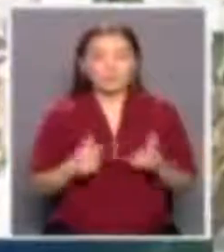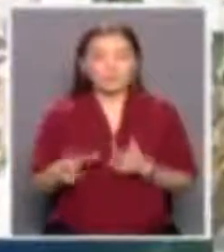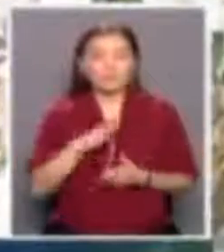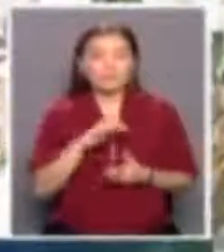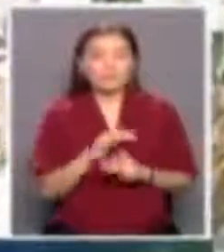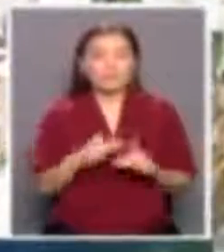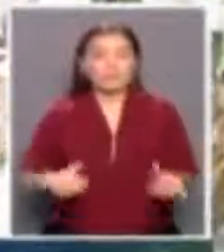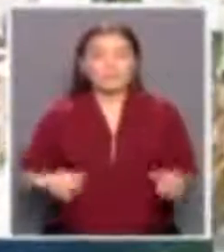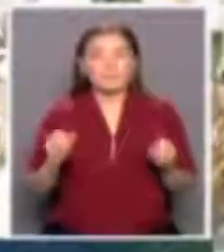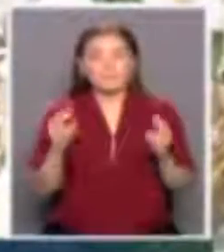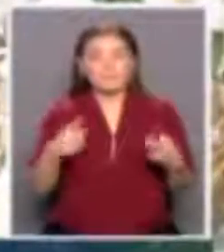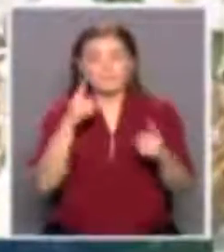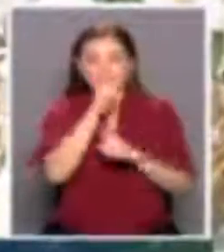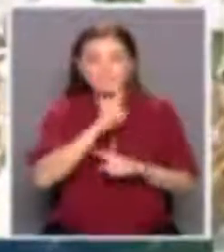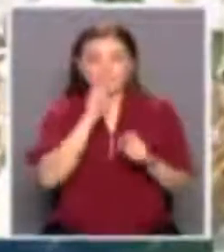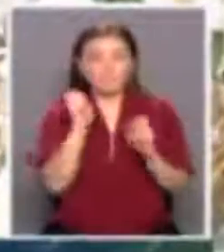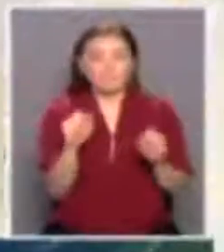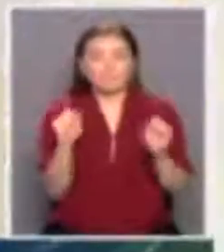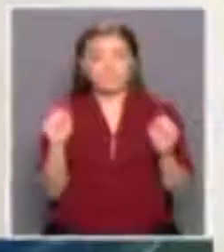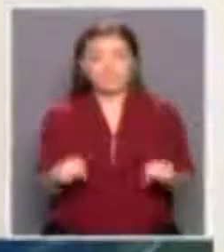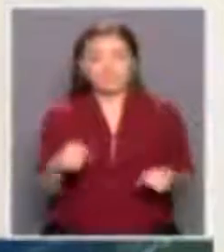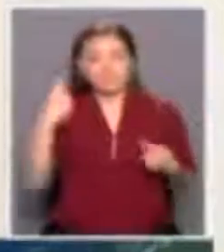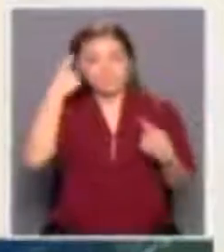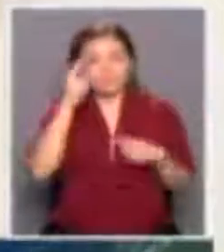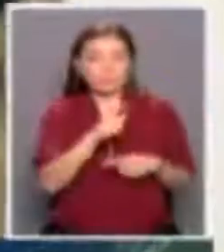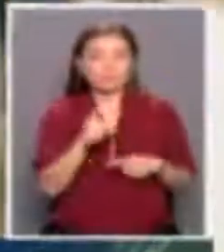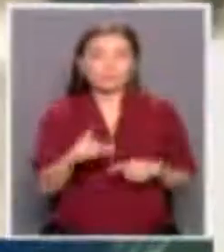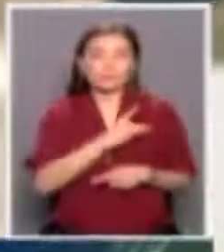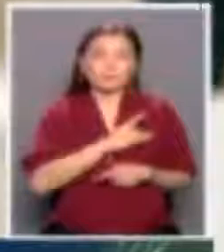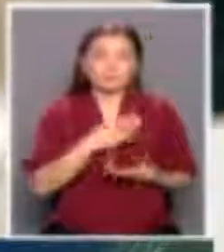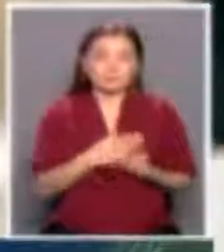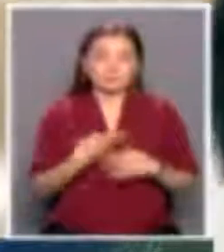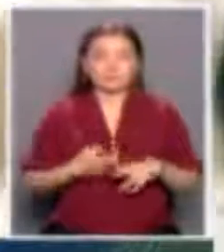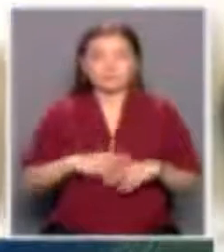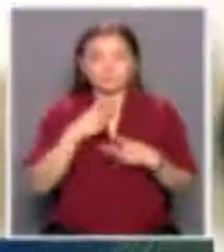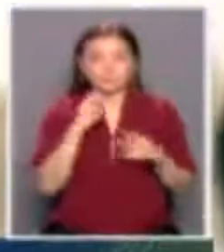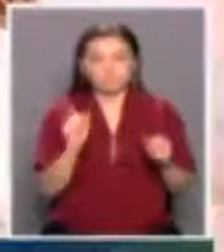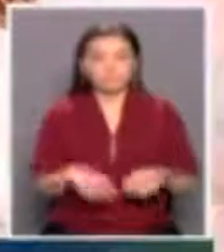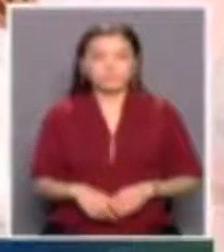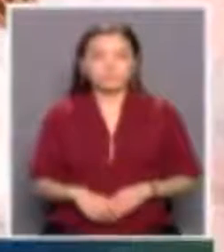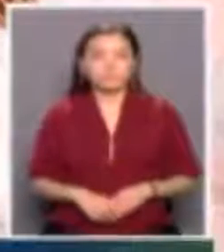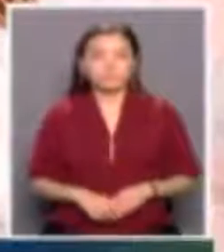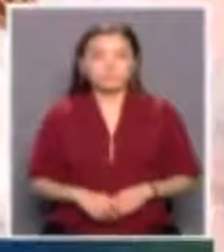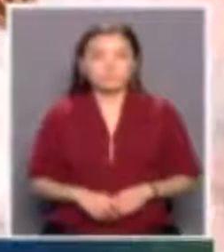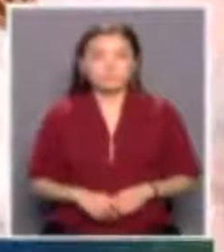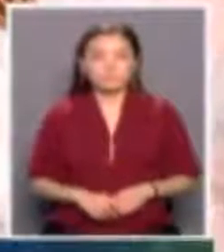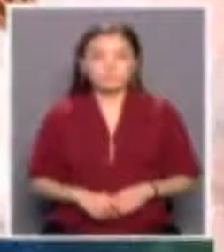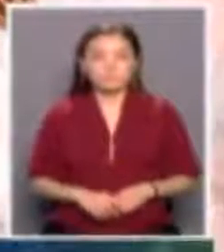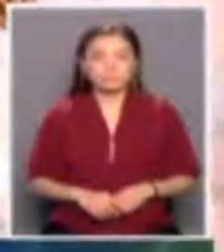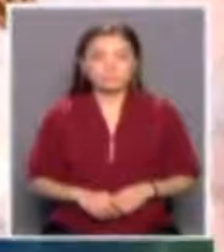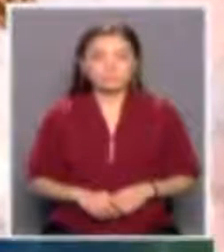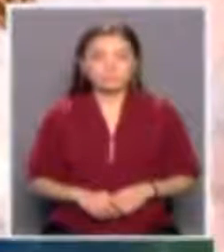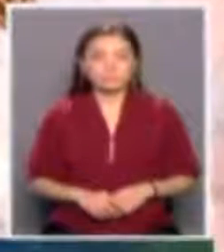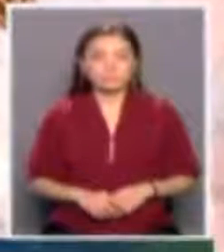Ал балақайларға қандай ерекше сый берсем болады деген сауал толғандырса, мұқият қараңыз. Егерде